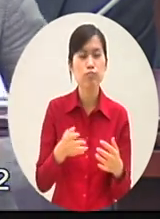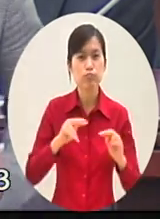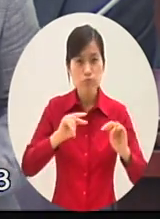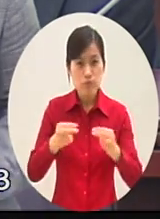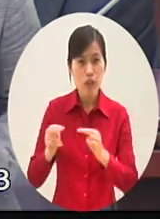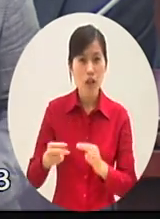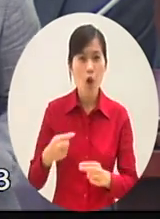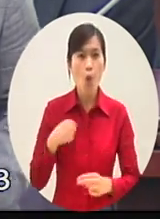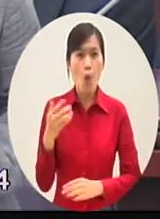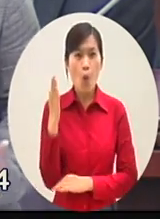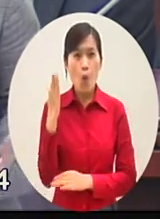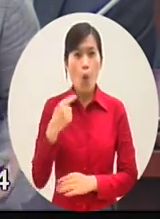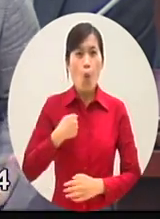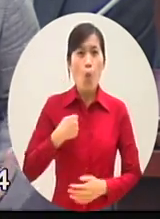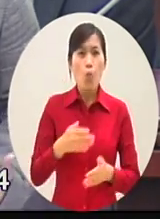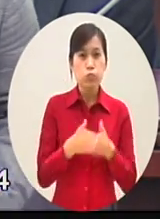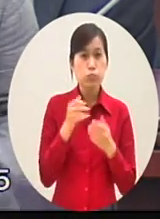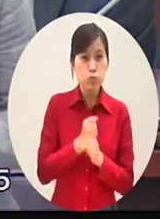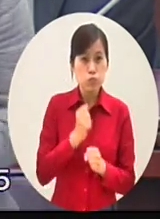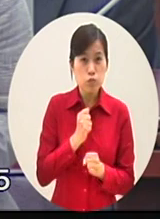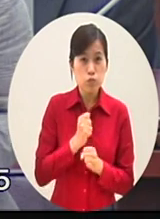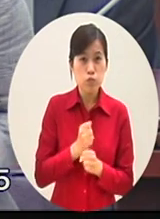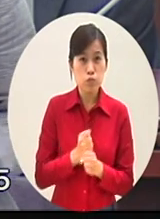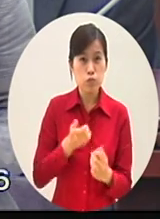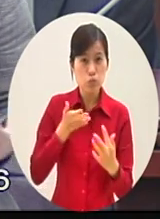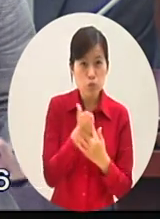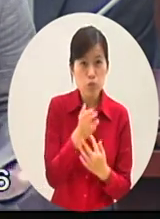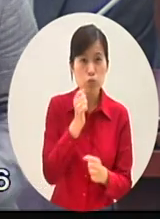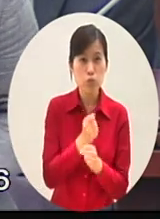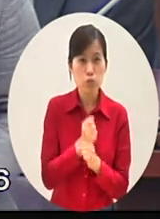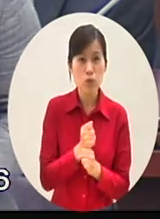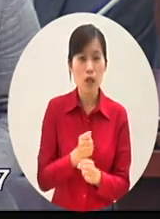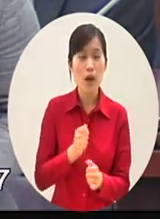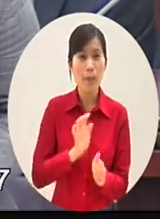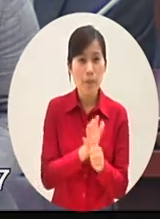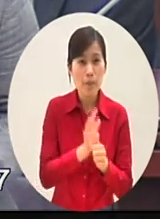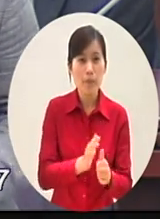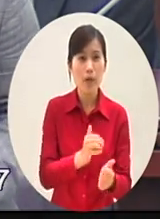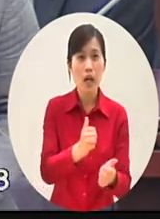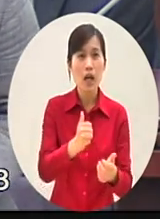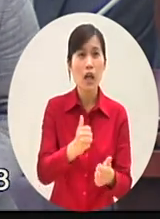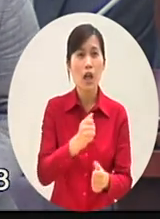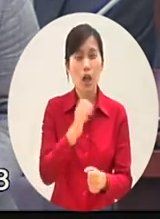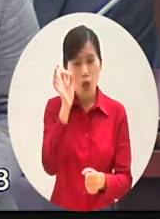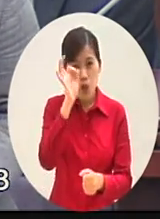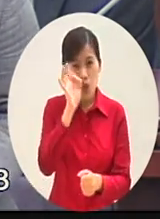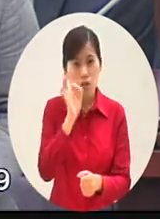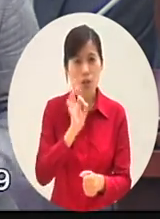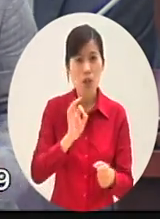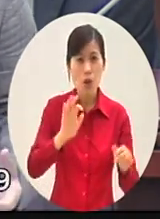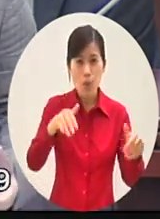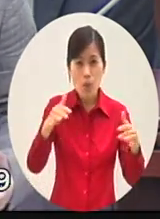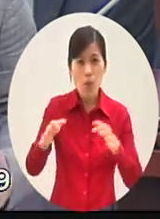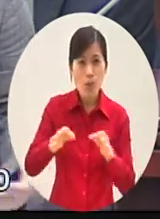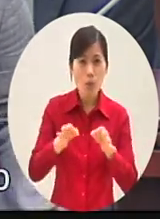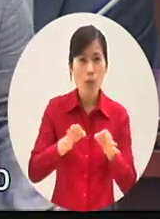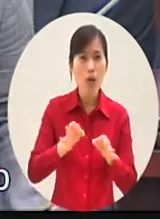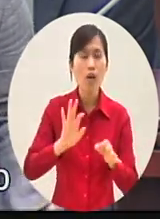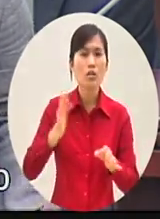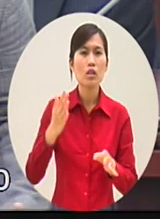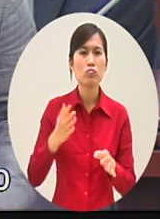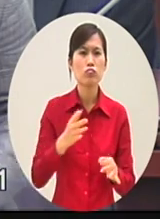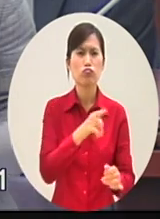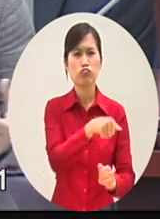政府很热心我要来做这要来做这要给你重新改造，要引进其他的产业微型经济的产业进来，结果他们都不愿